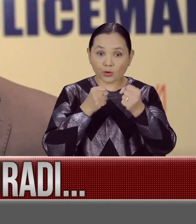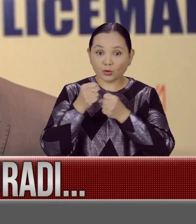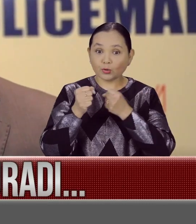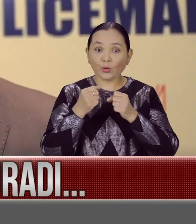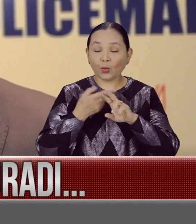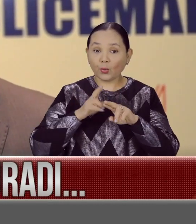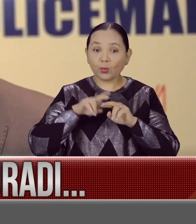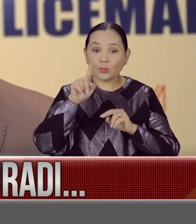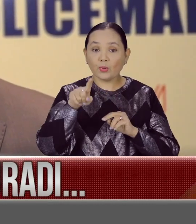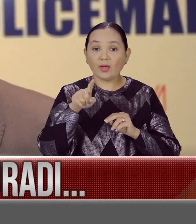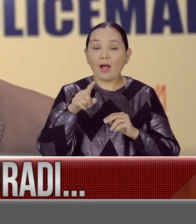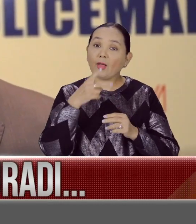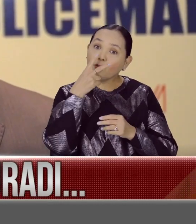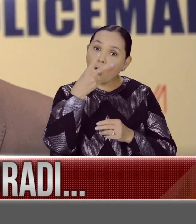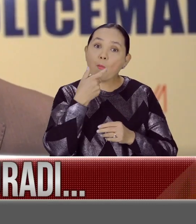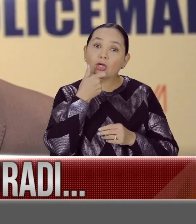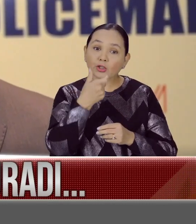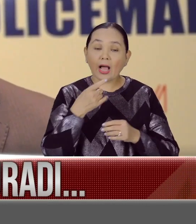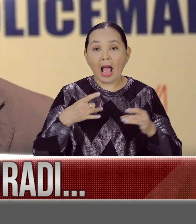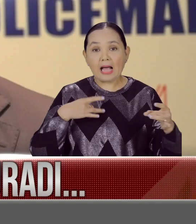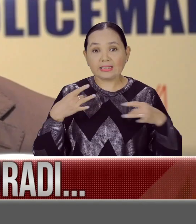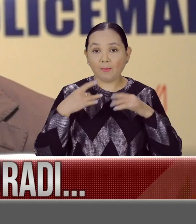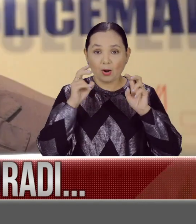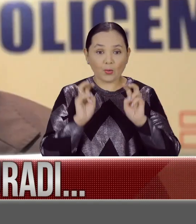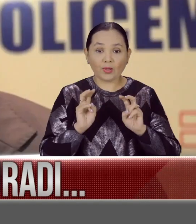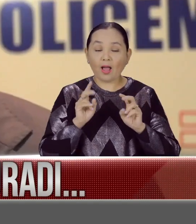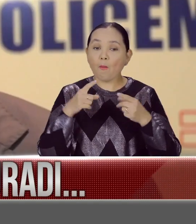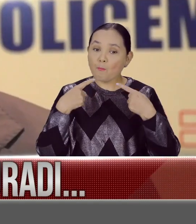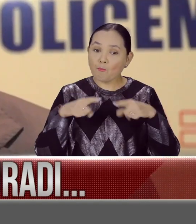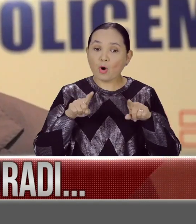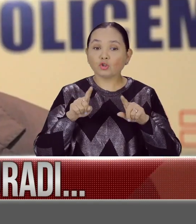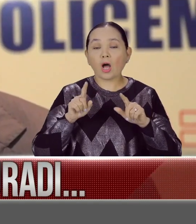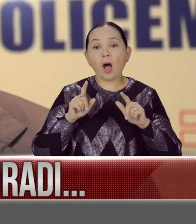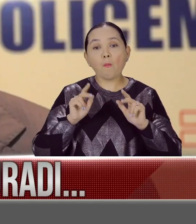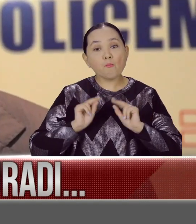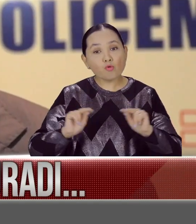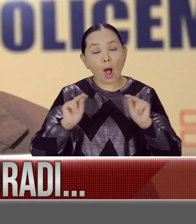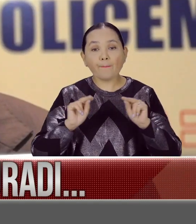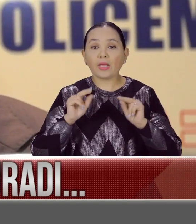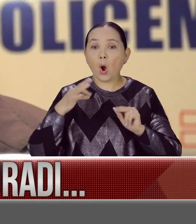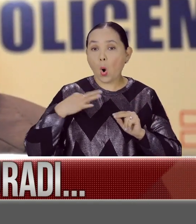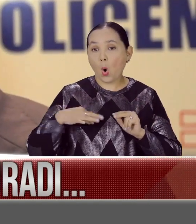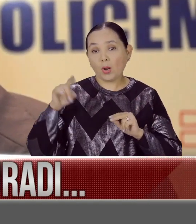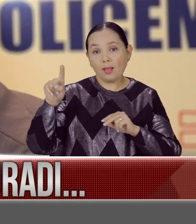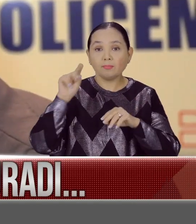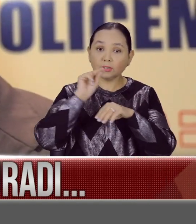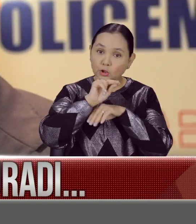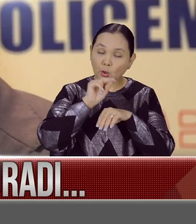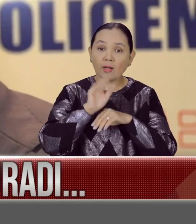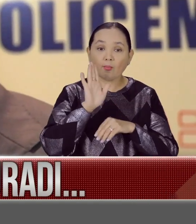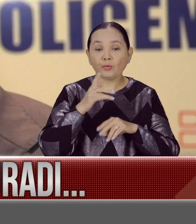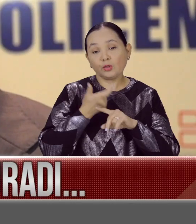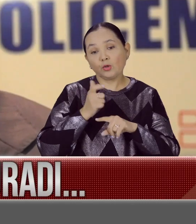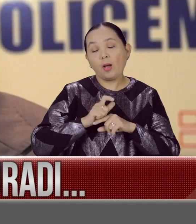uni tomosha qilib asabiylashib o'tirganimdan boshqa murabbiyda o'g'lim shogird bo'lsa